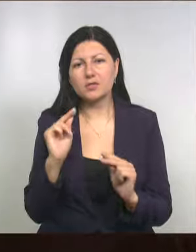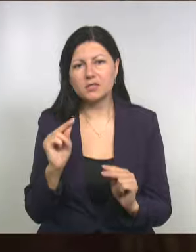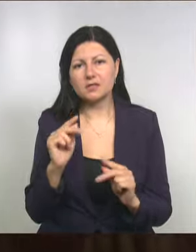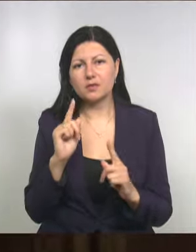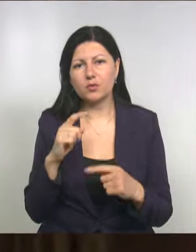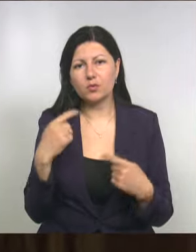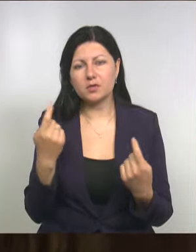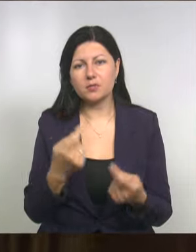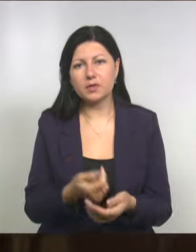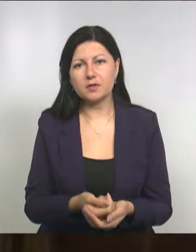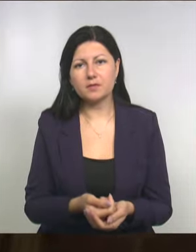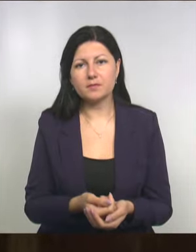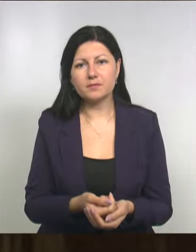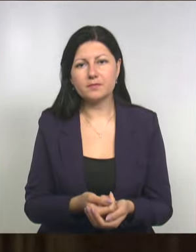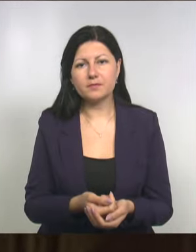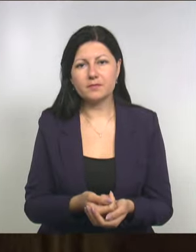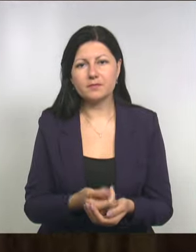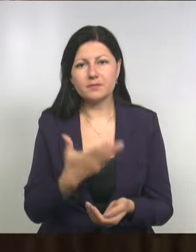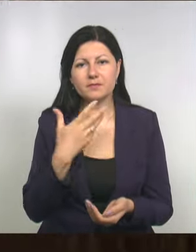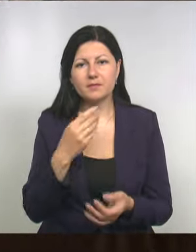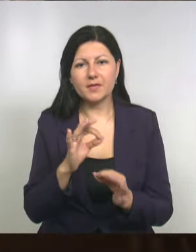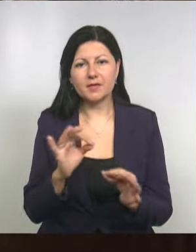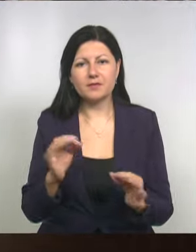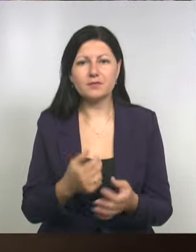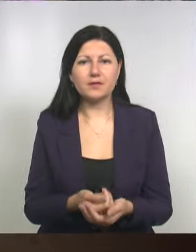улыбки. Клевые.